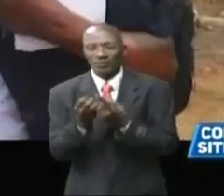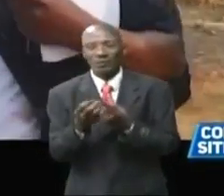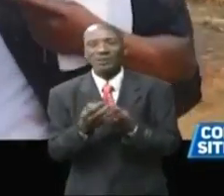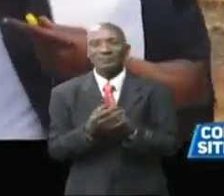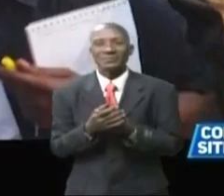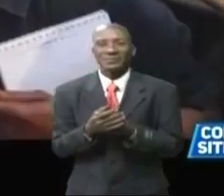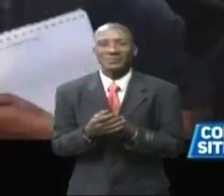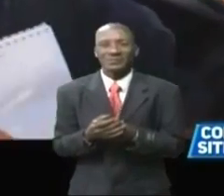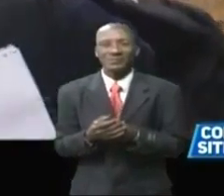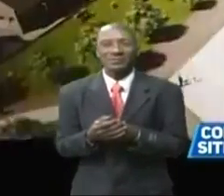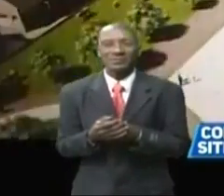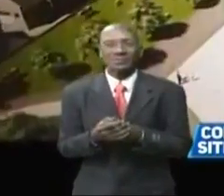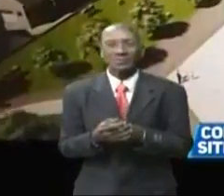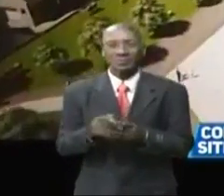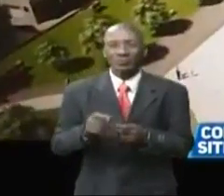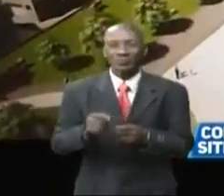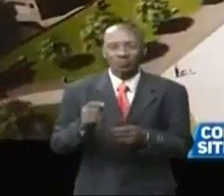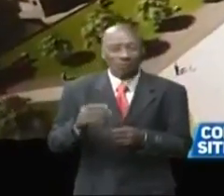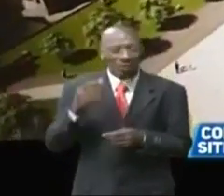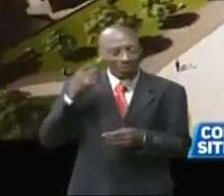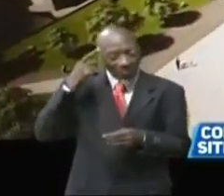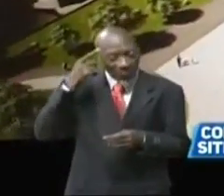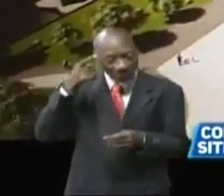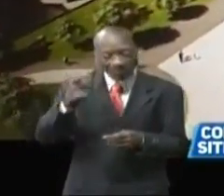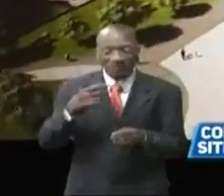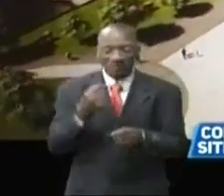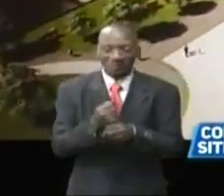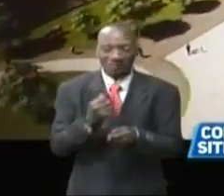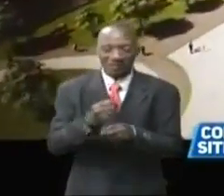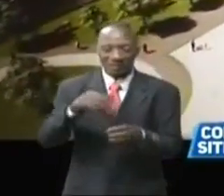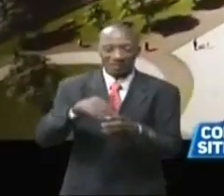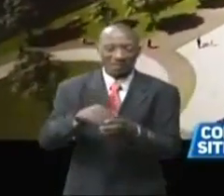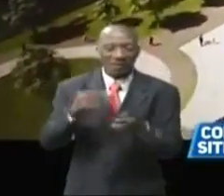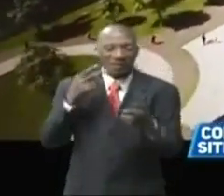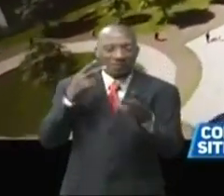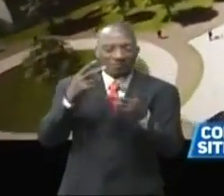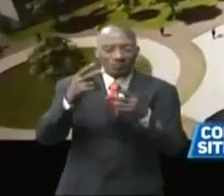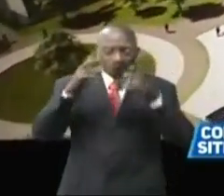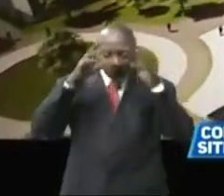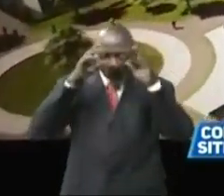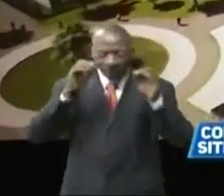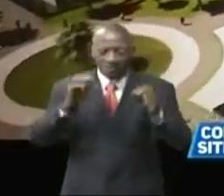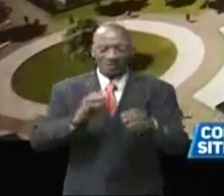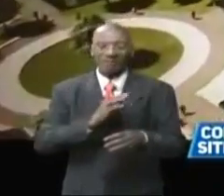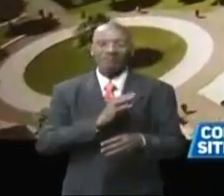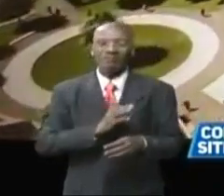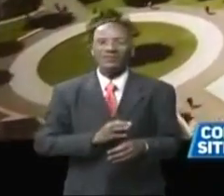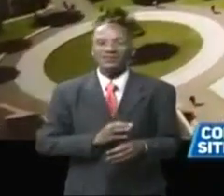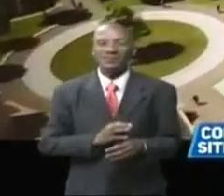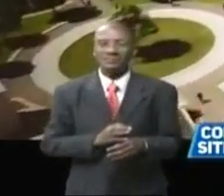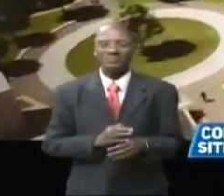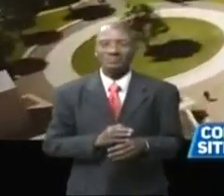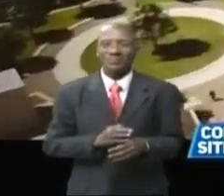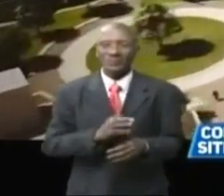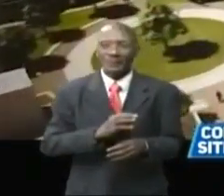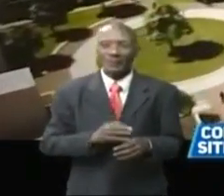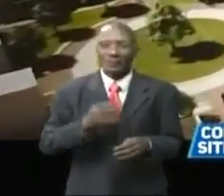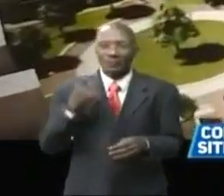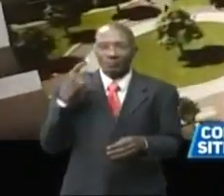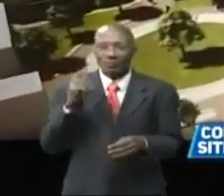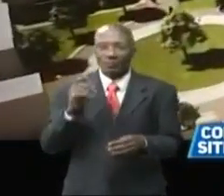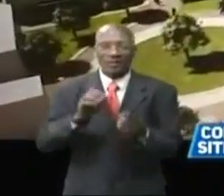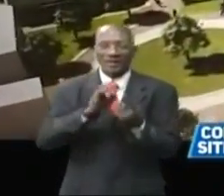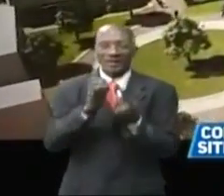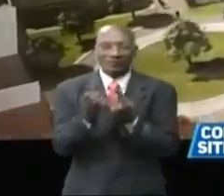la matérialisation de la vision du chef de l'État, Félix-Antoine Tshisekedi Tshilombo, de moderniser les